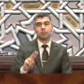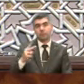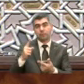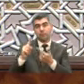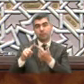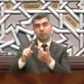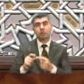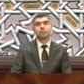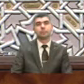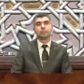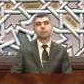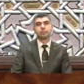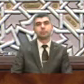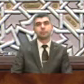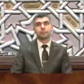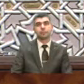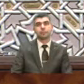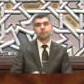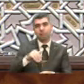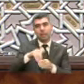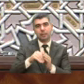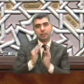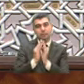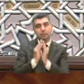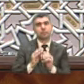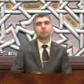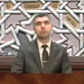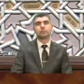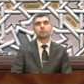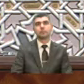والمتحدث الثاني من فريق العدالة والتنمية،